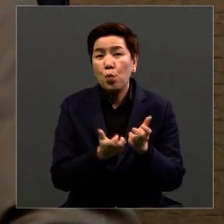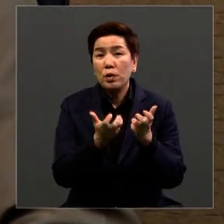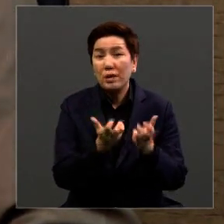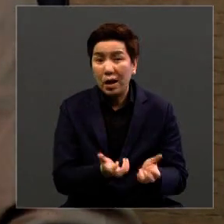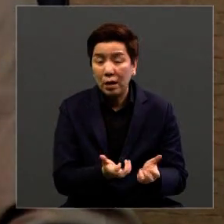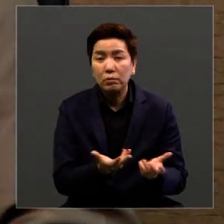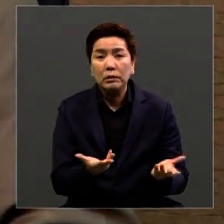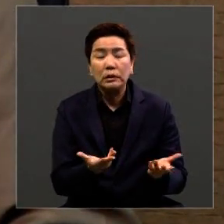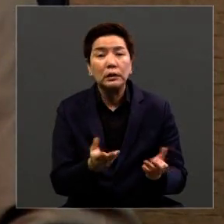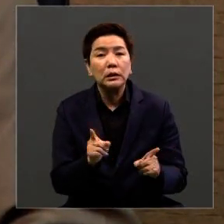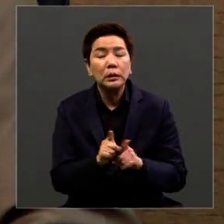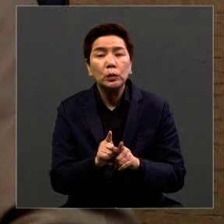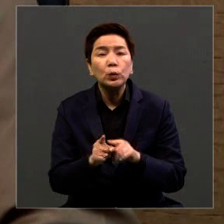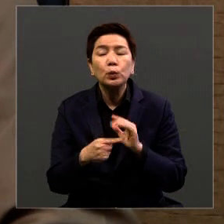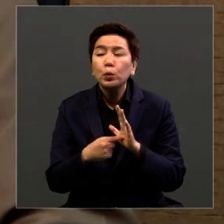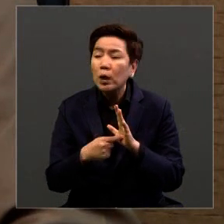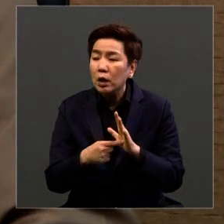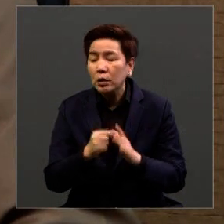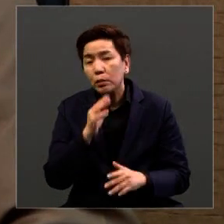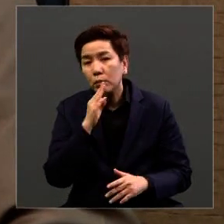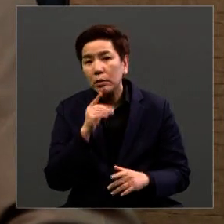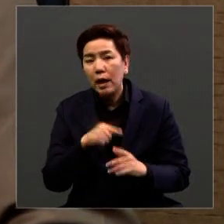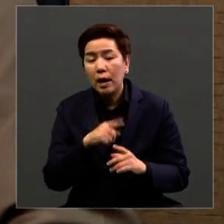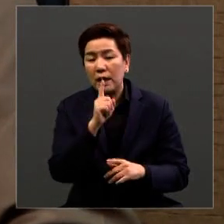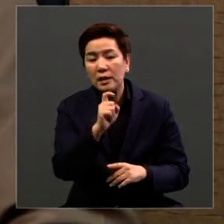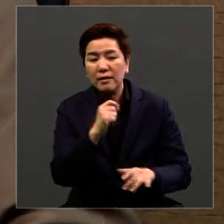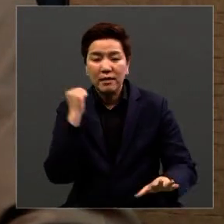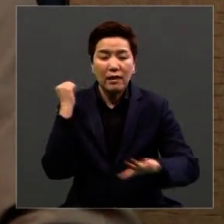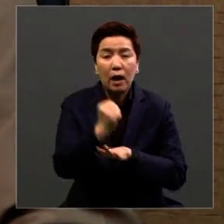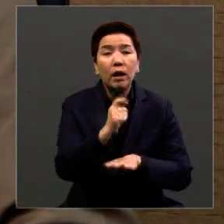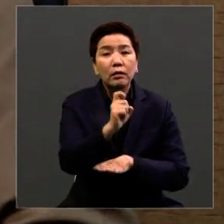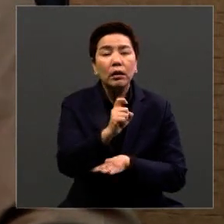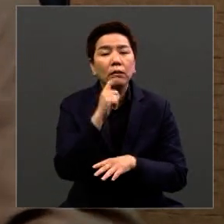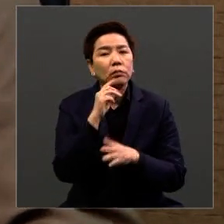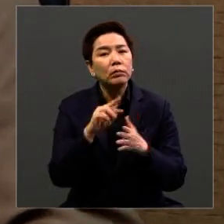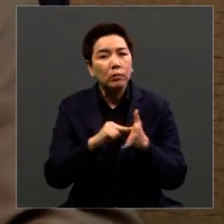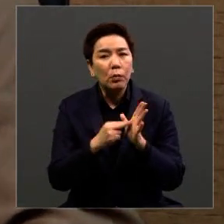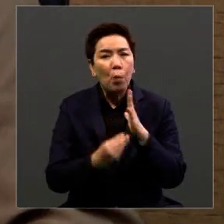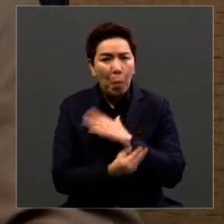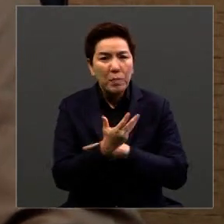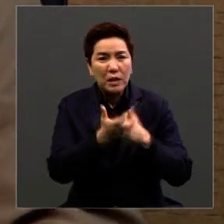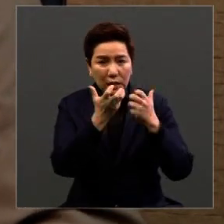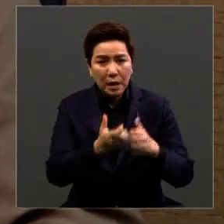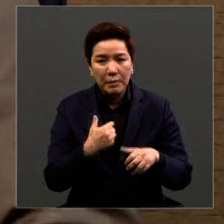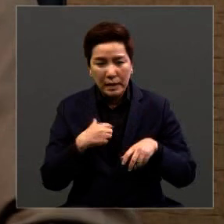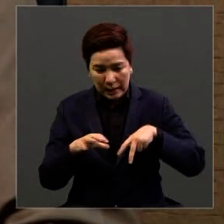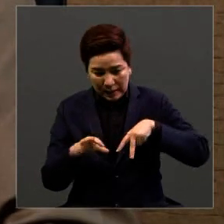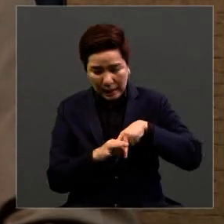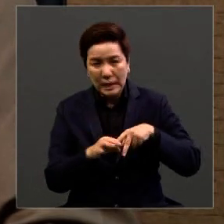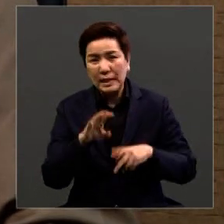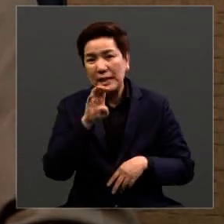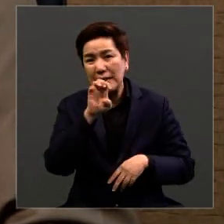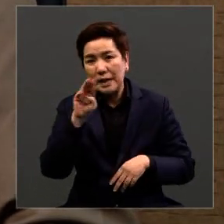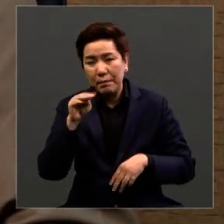ยเช่นแบบฆ่าผู้อื่นก็เป็นไปได้เพราะมันโทษหนักอย่างไรติดกระไรเอ็มไง